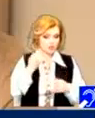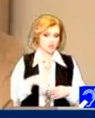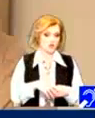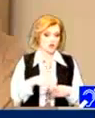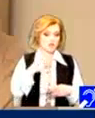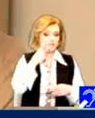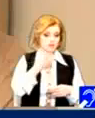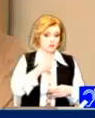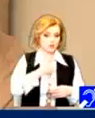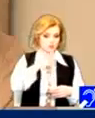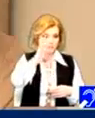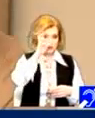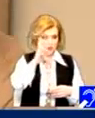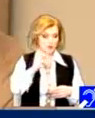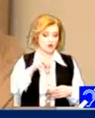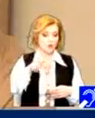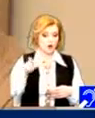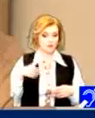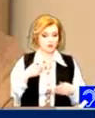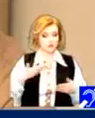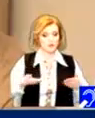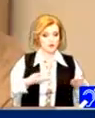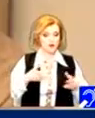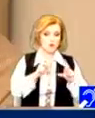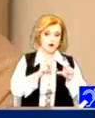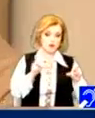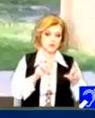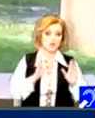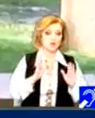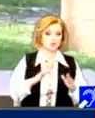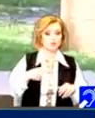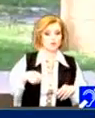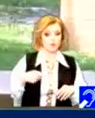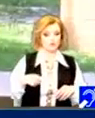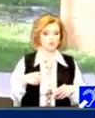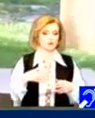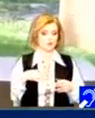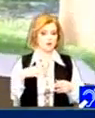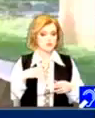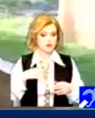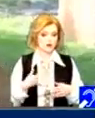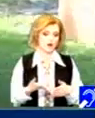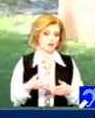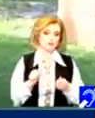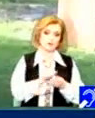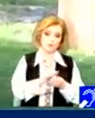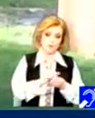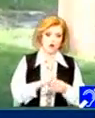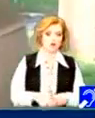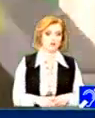în țara noastră oamenii mergând la magazine doar cu punga din stofă. Finlanda își